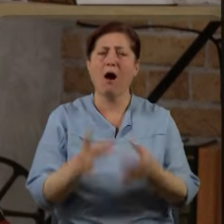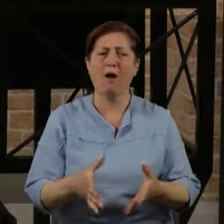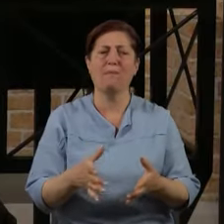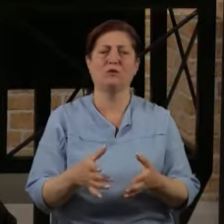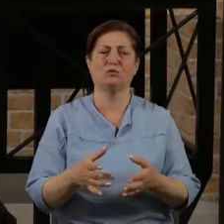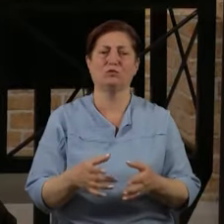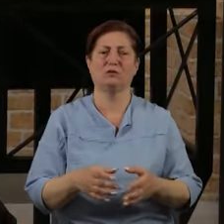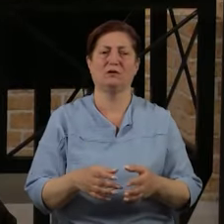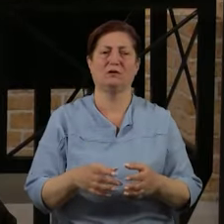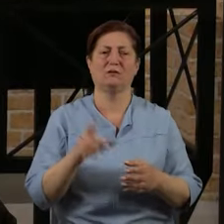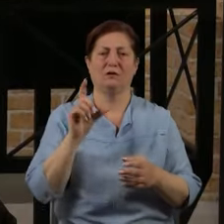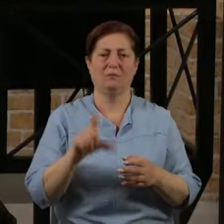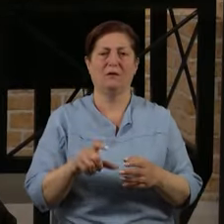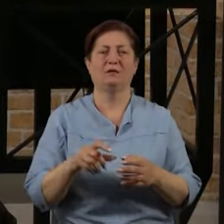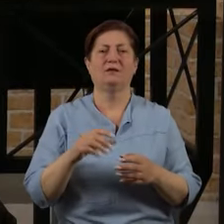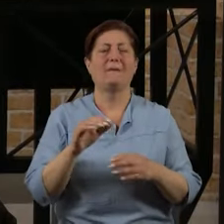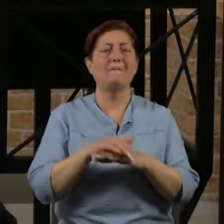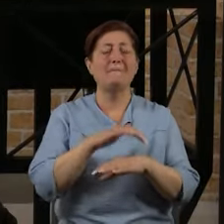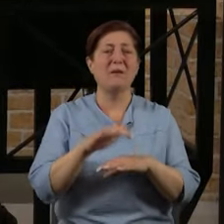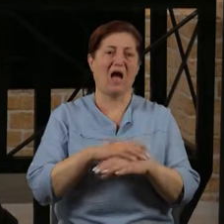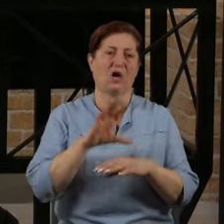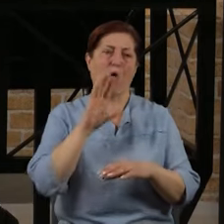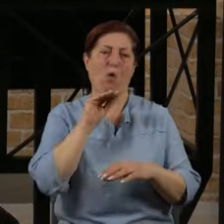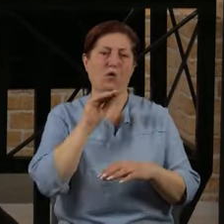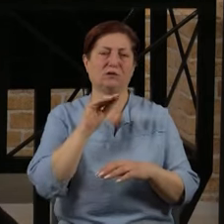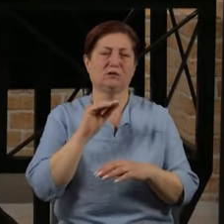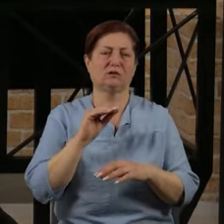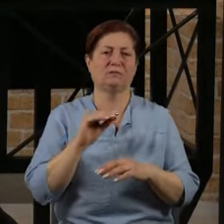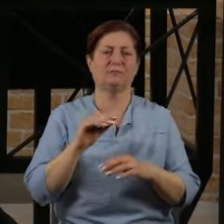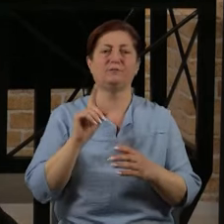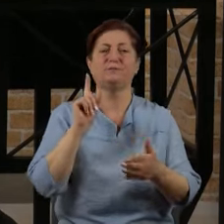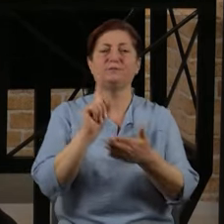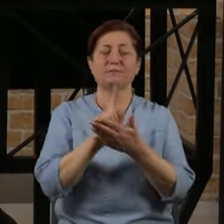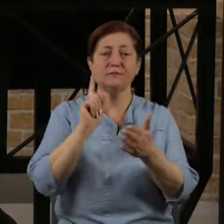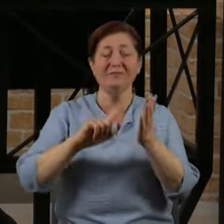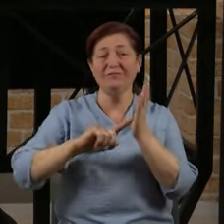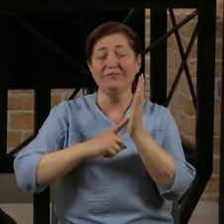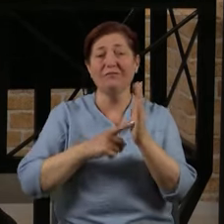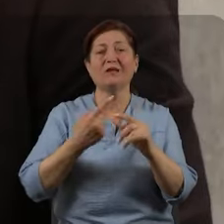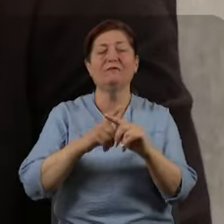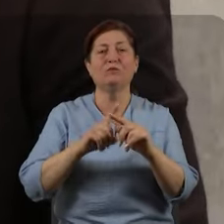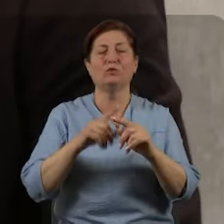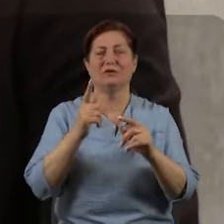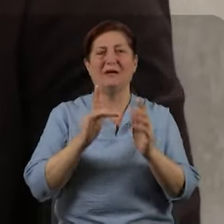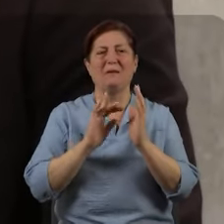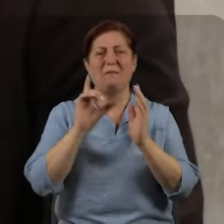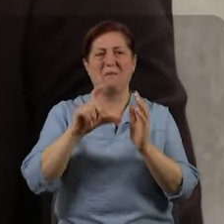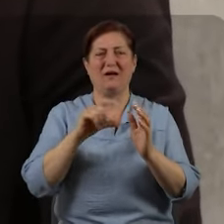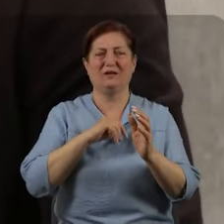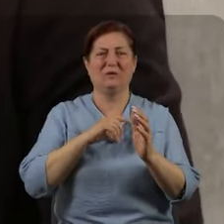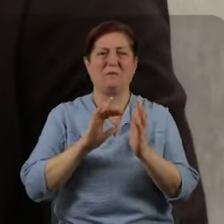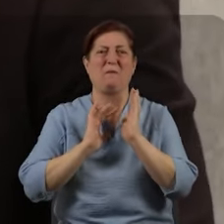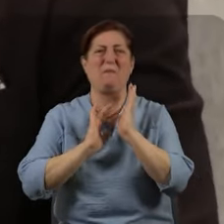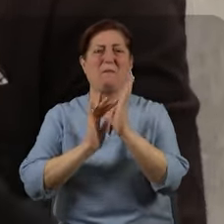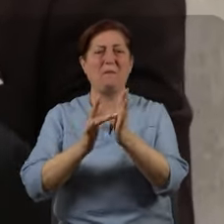օրը։ Բարեխոս, աղոթող, այսինքն այն ինչ որ անպայման շեշտենք, ոչ միայն այդ պանդխտության հայերենիքի թեման,